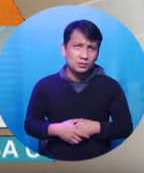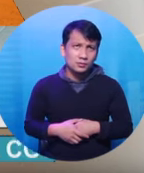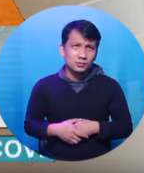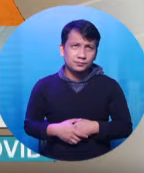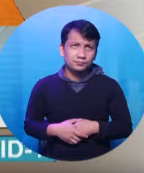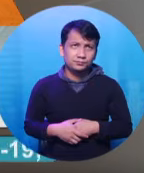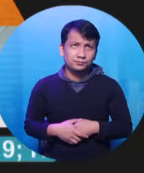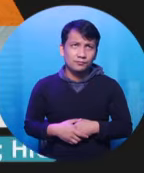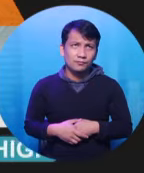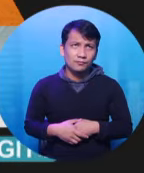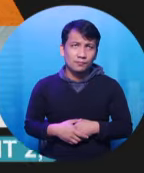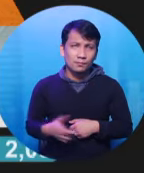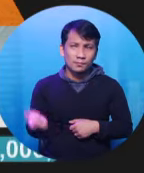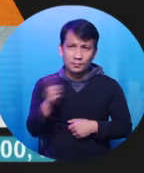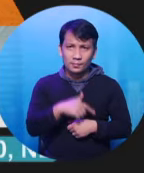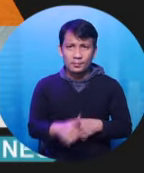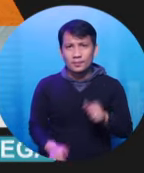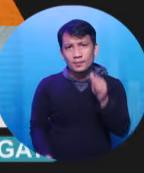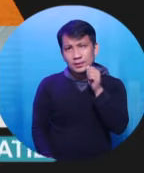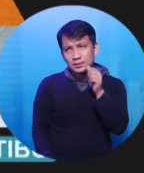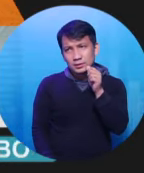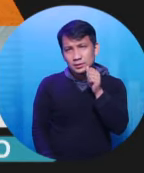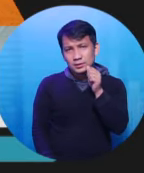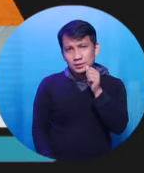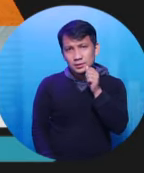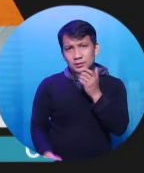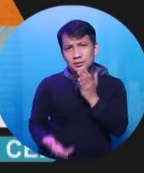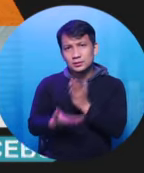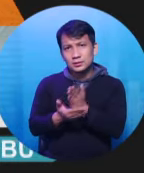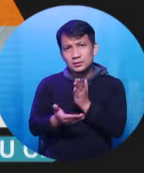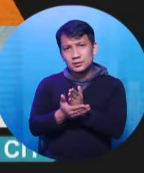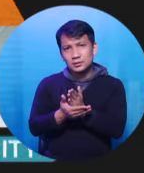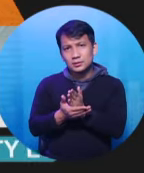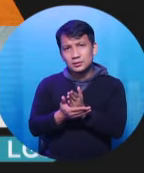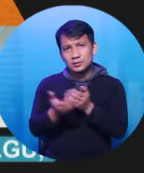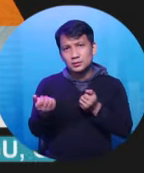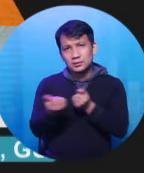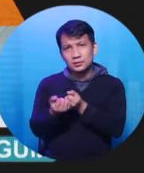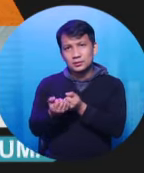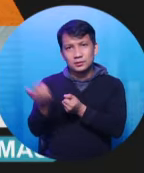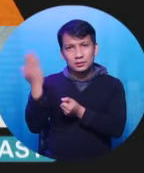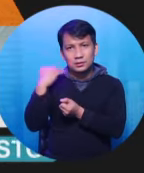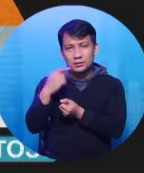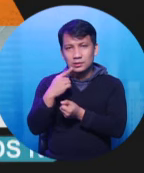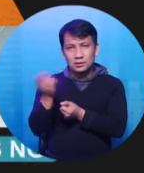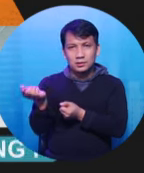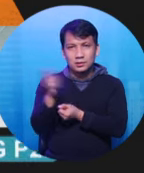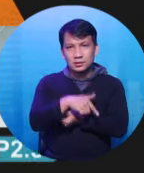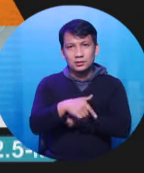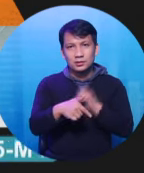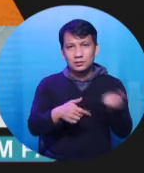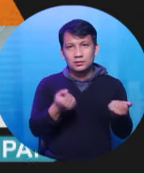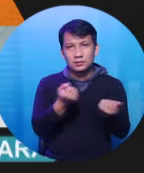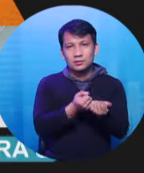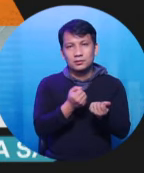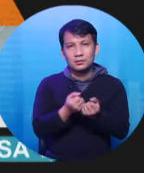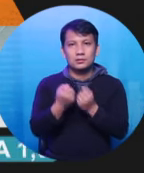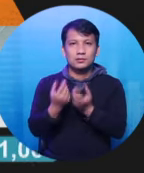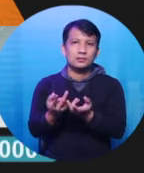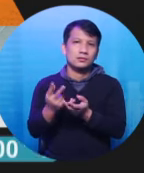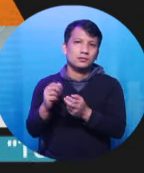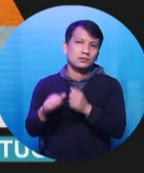Yung babae po kasi yan, si Angelica po, pinipigilan po niya na magsuporta po yung dati yung asawa ko. Kasi nung nagsasama pa